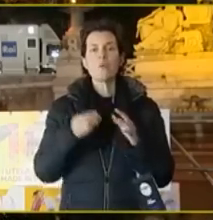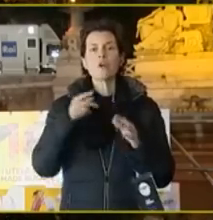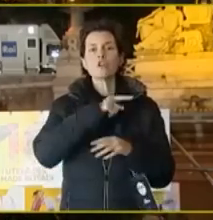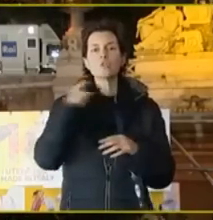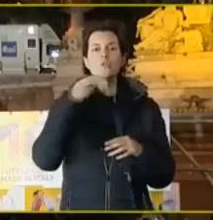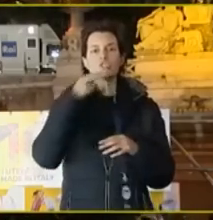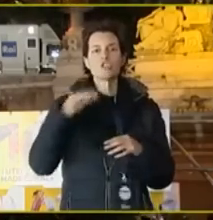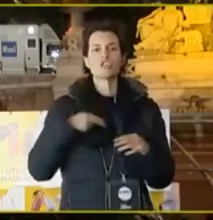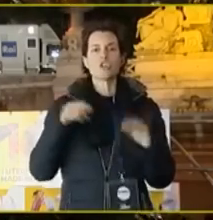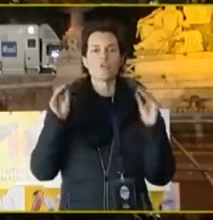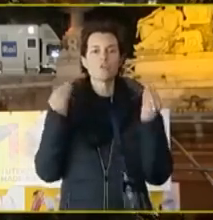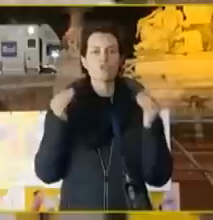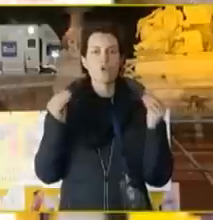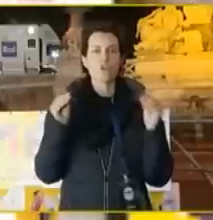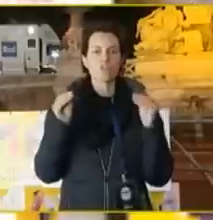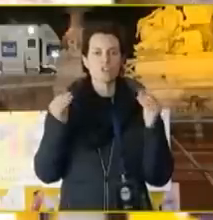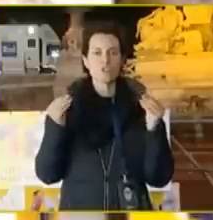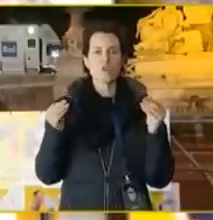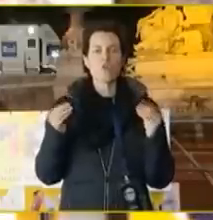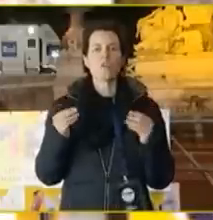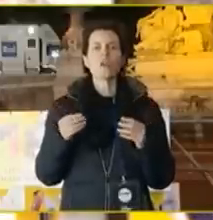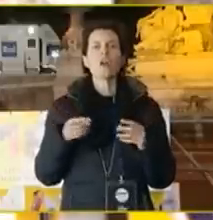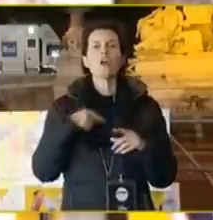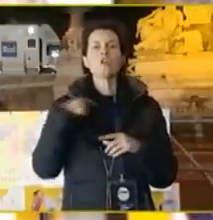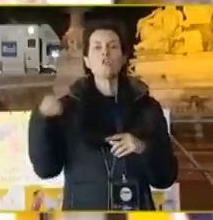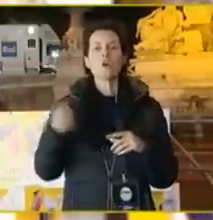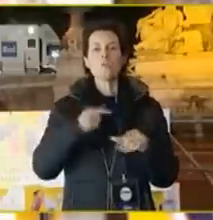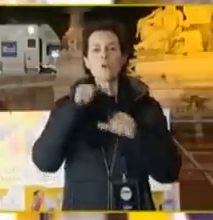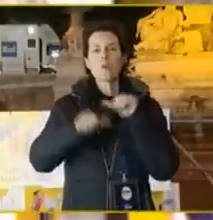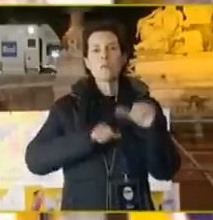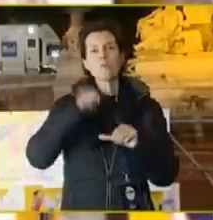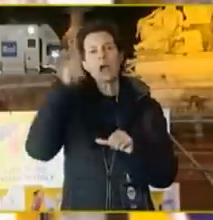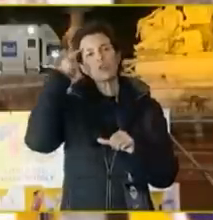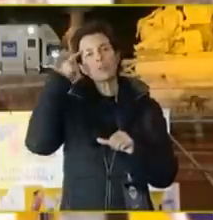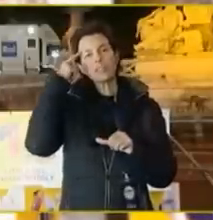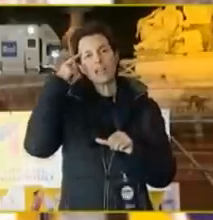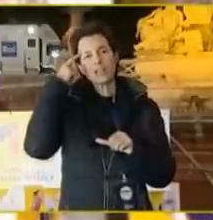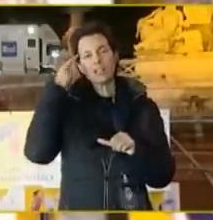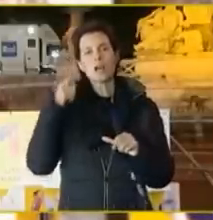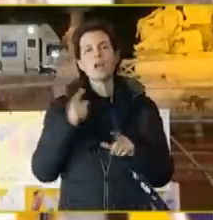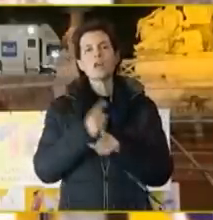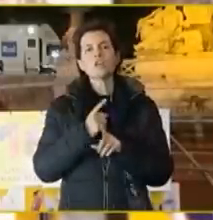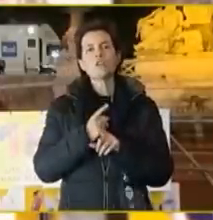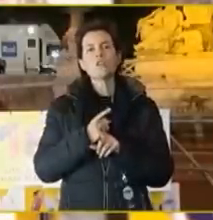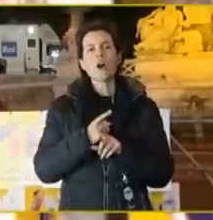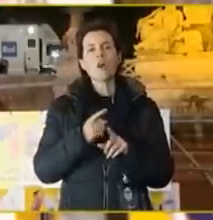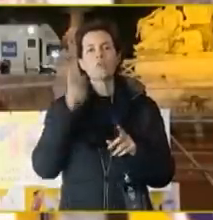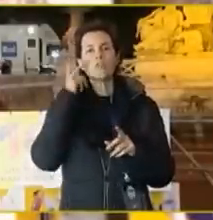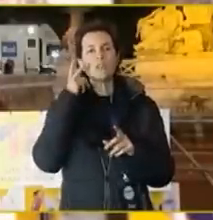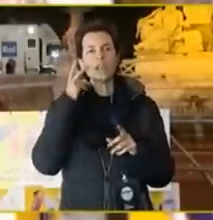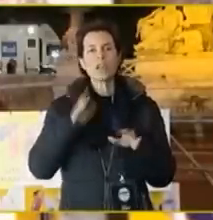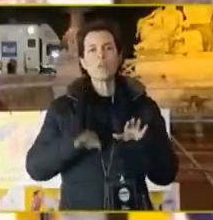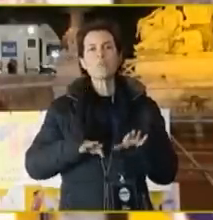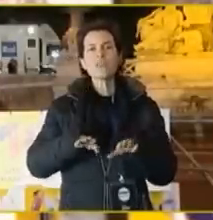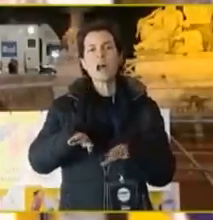siamo abbattuti, ci siamo evoluti. Abbiamo cambiato mentalità. Ci avevano detto che dovevamo seguire dei binari prestabiliti, ma poi ci siamo